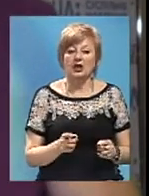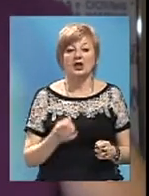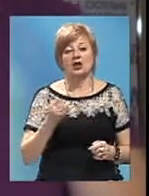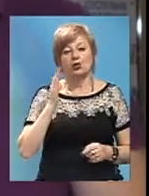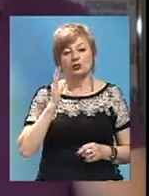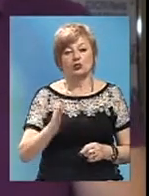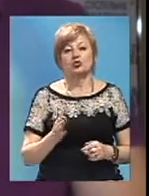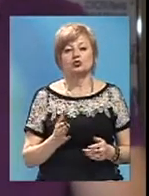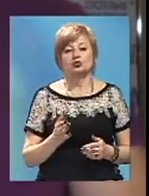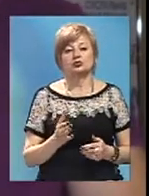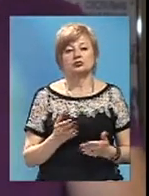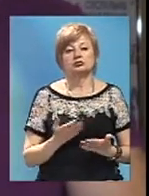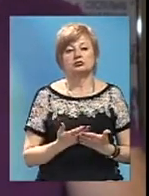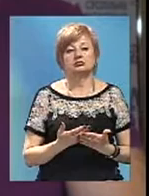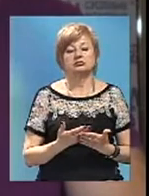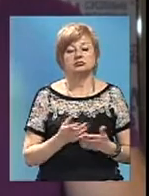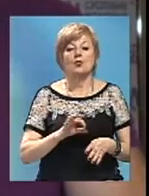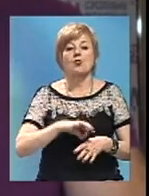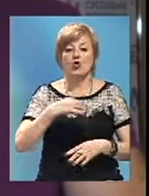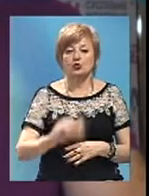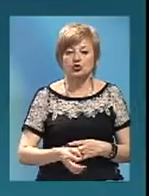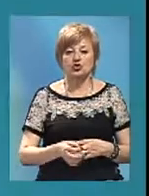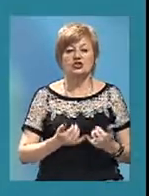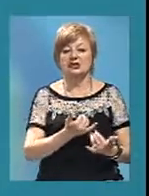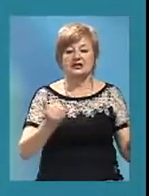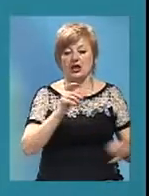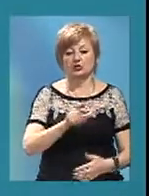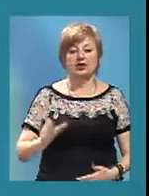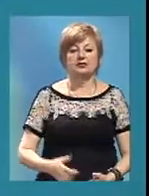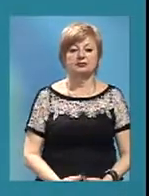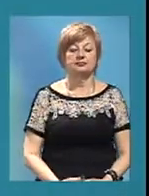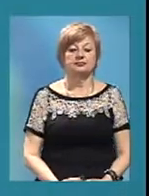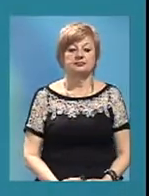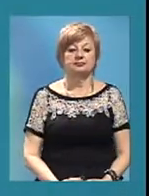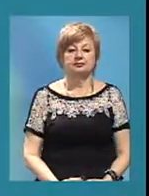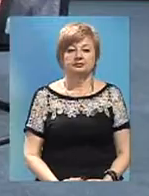вони будуть не такі болючіші для людей.